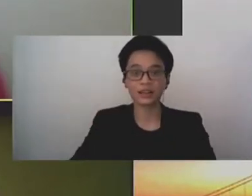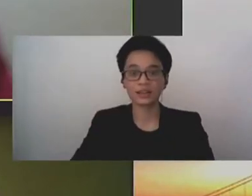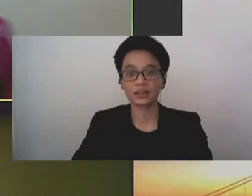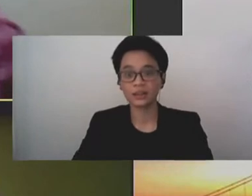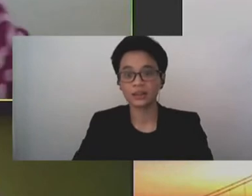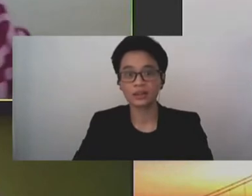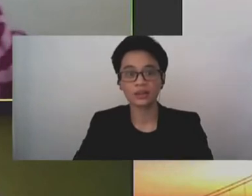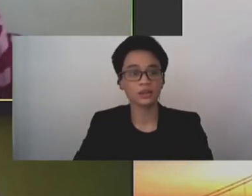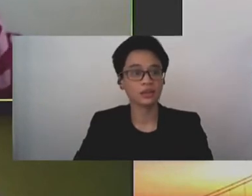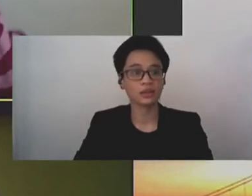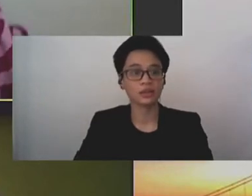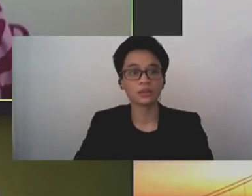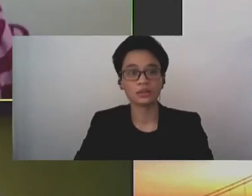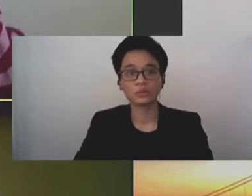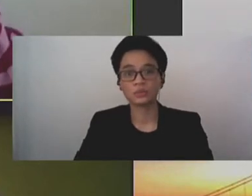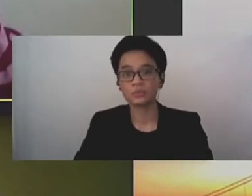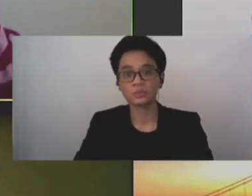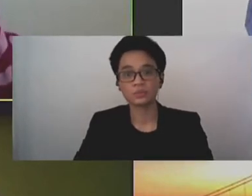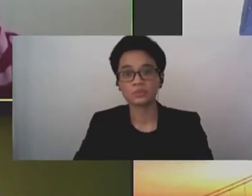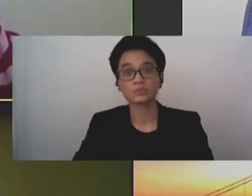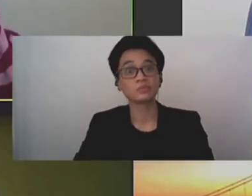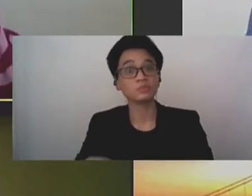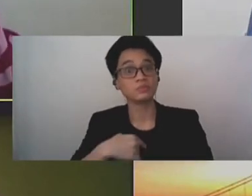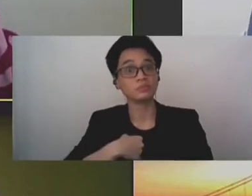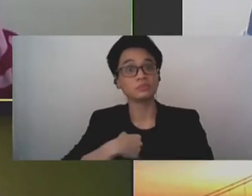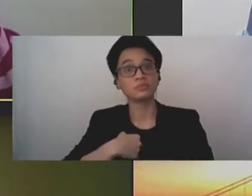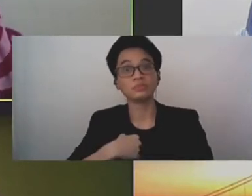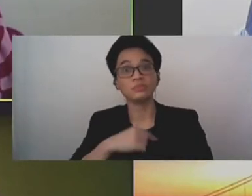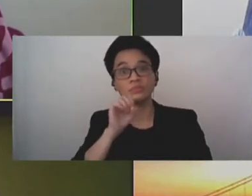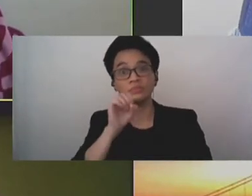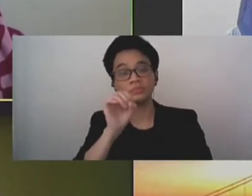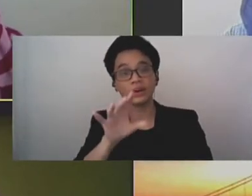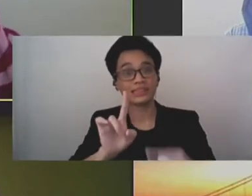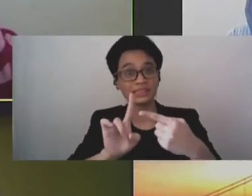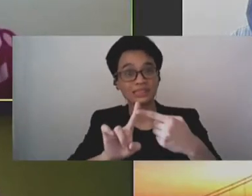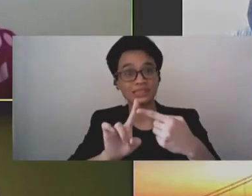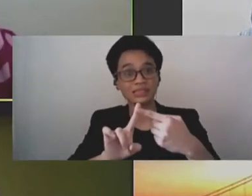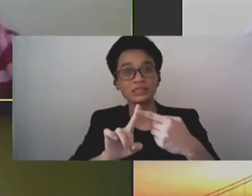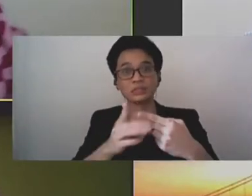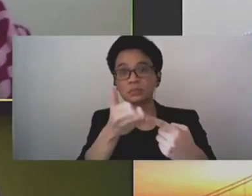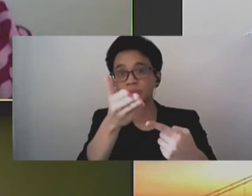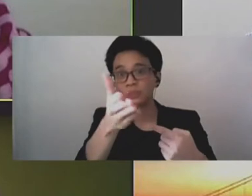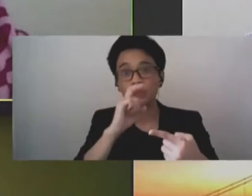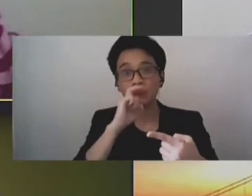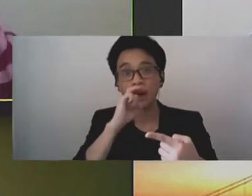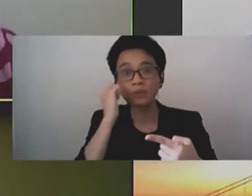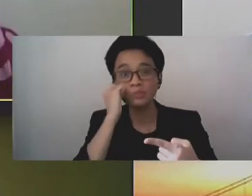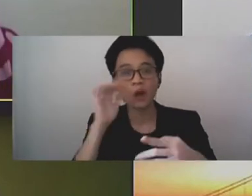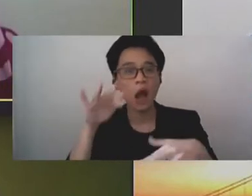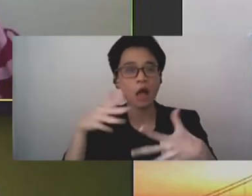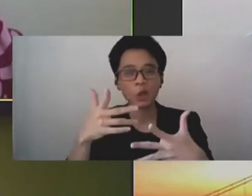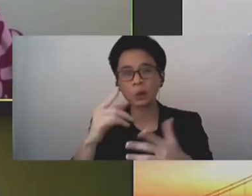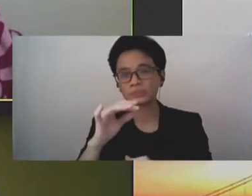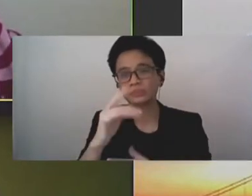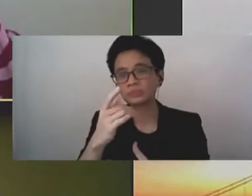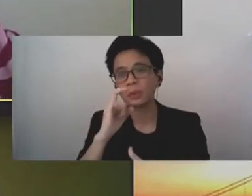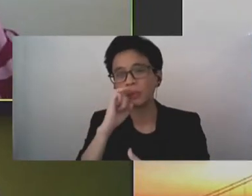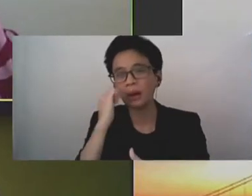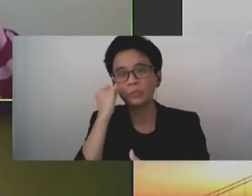Kalau dari saya yang pertama ya, untuk para orang tua ataupun calon orang tua,